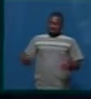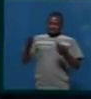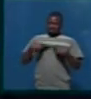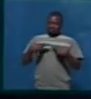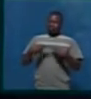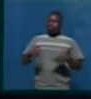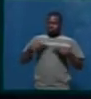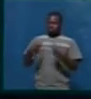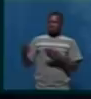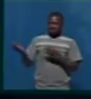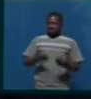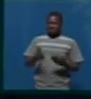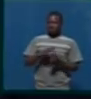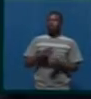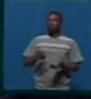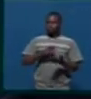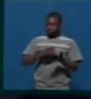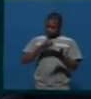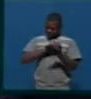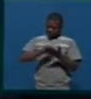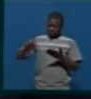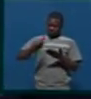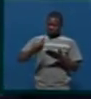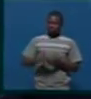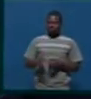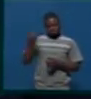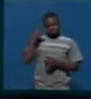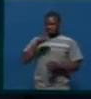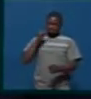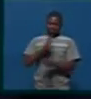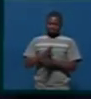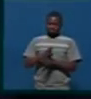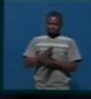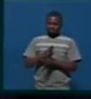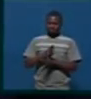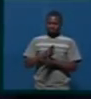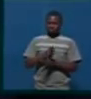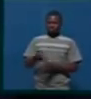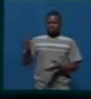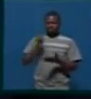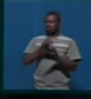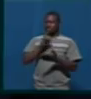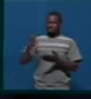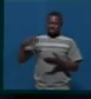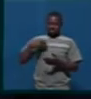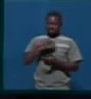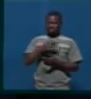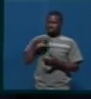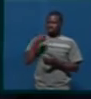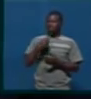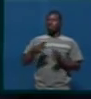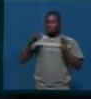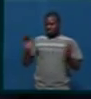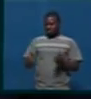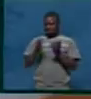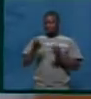l'environnement, je pense qu'il est vraiment engagé dans ce sens. Et donc ce sont ces éléments qui ont motivé son choix de bien vouloir